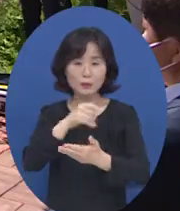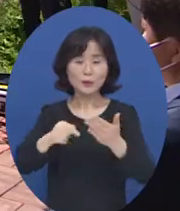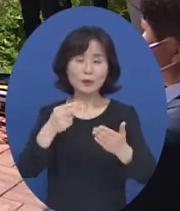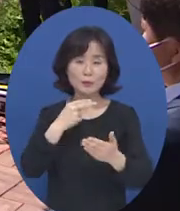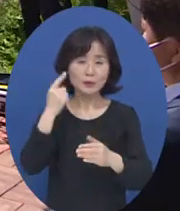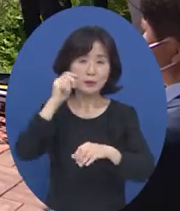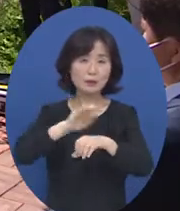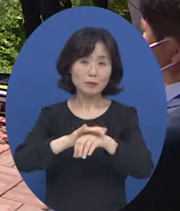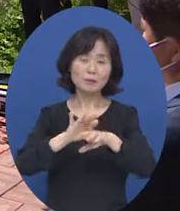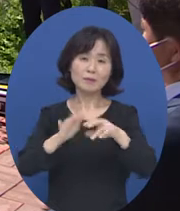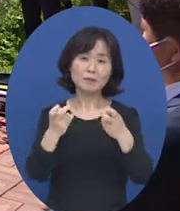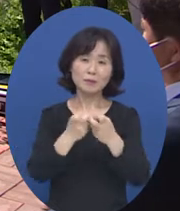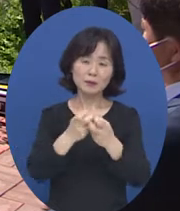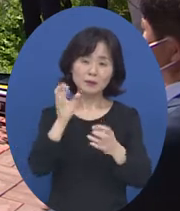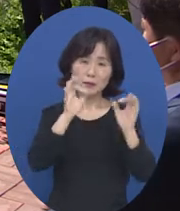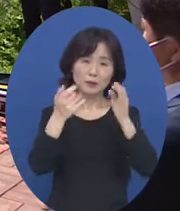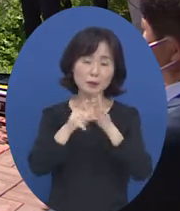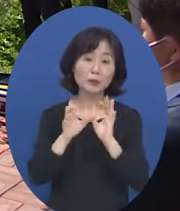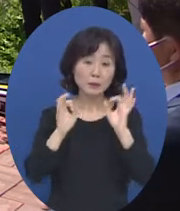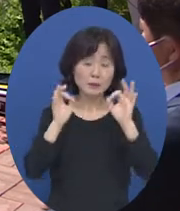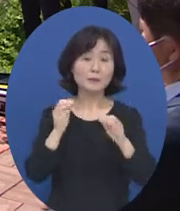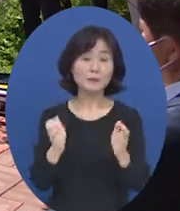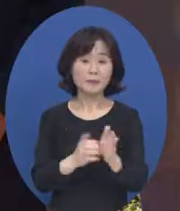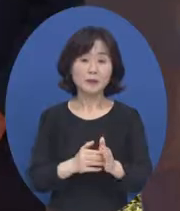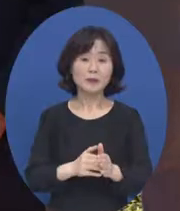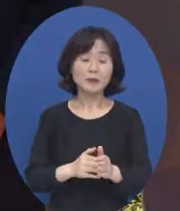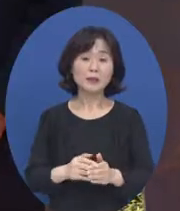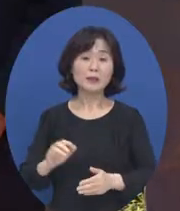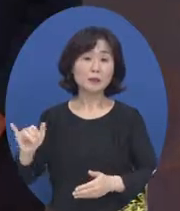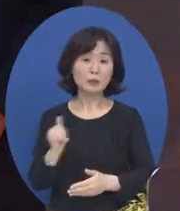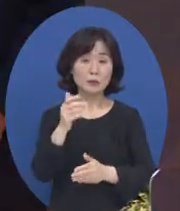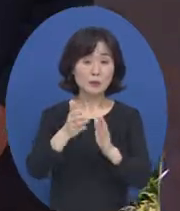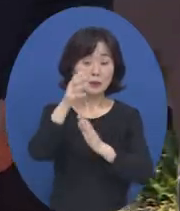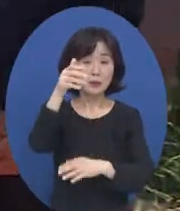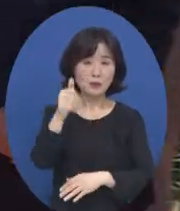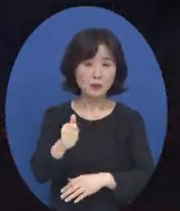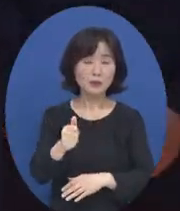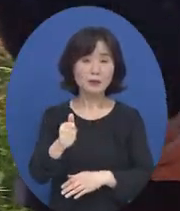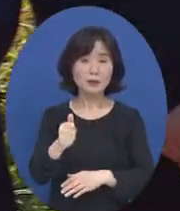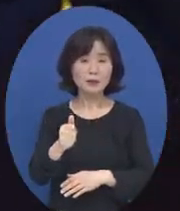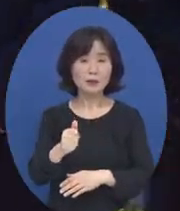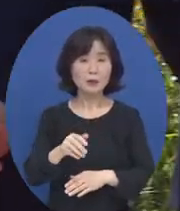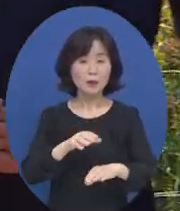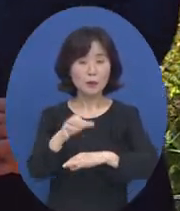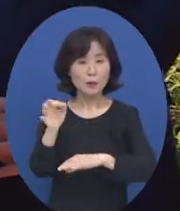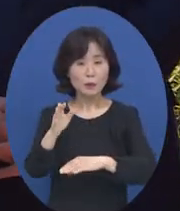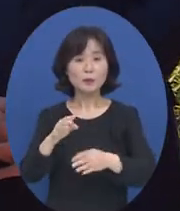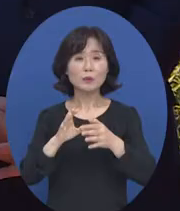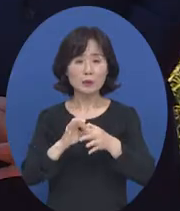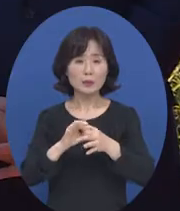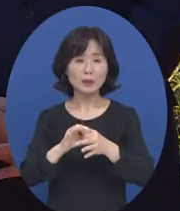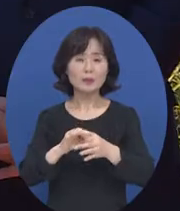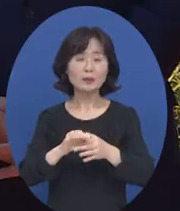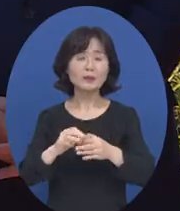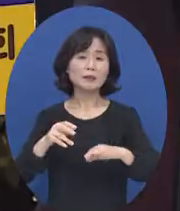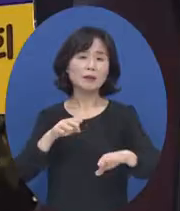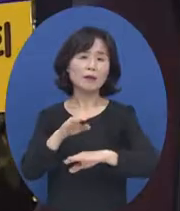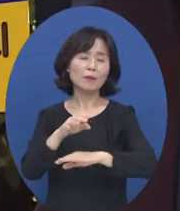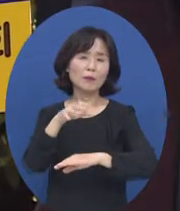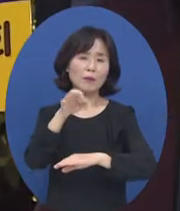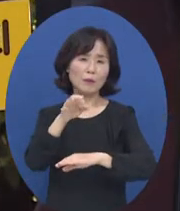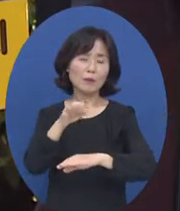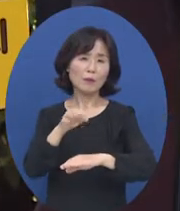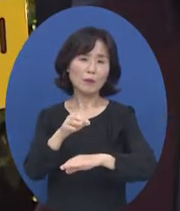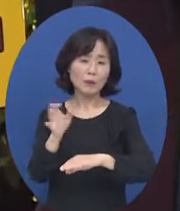노력하겠습니다. 정하영 김포시장은 일산대교 무료화를 통해 경기 서북부 주민들의 교통기본권을 확보함으로써 헌법에서 명시한